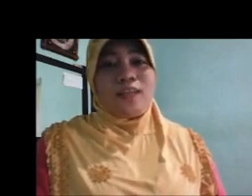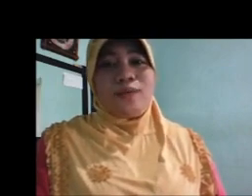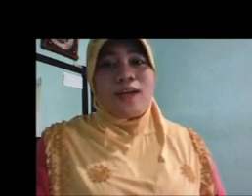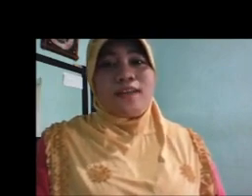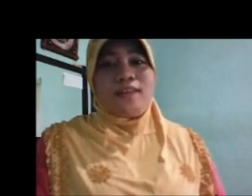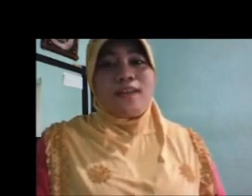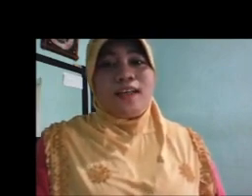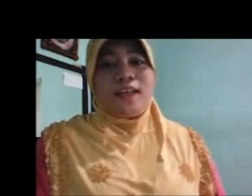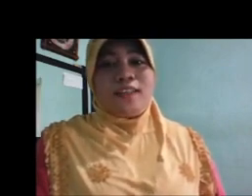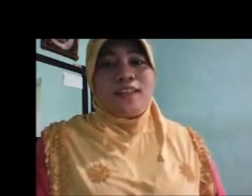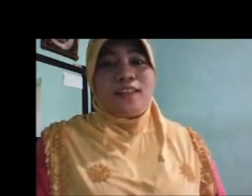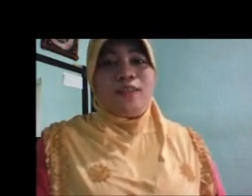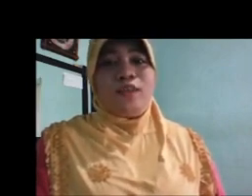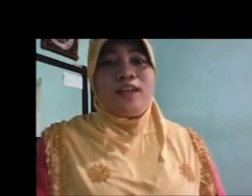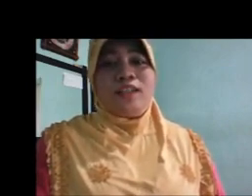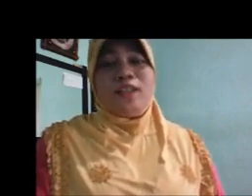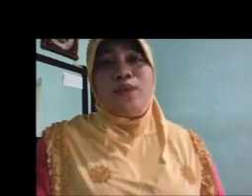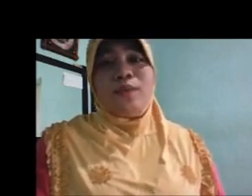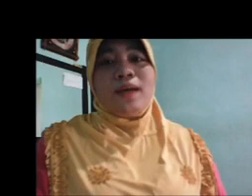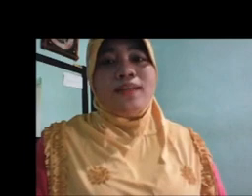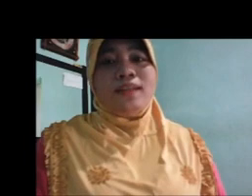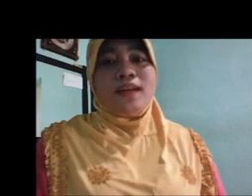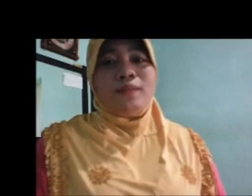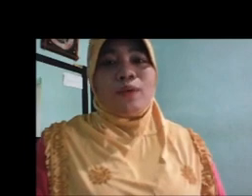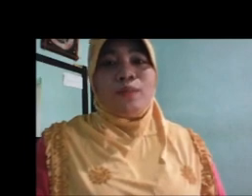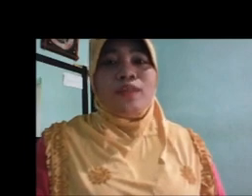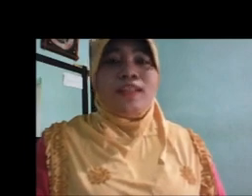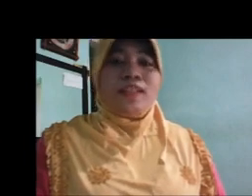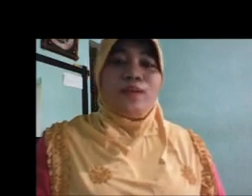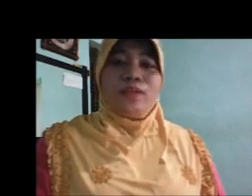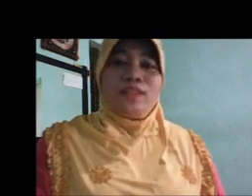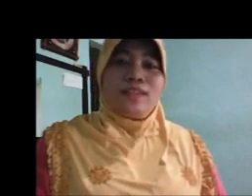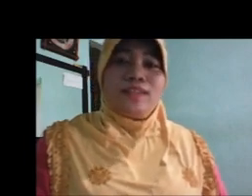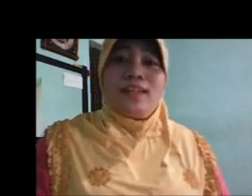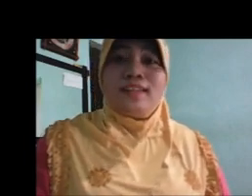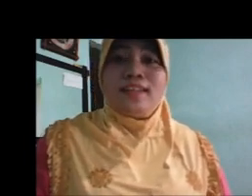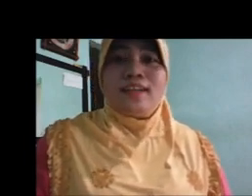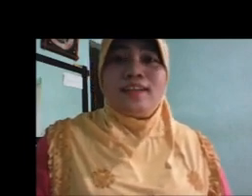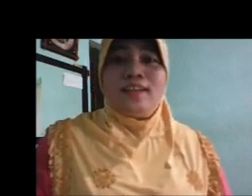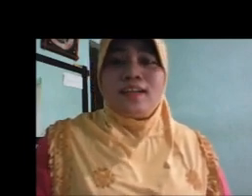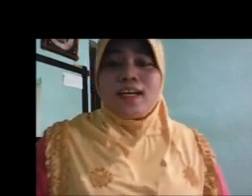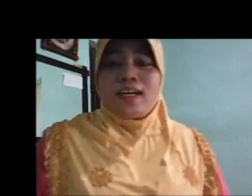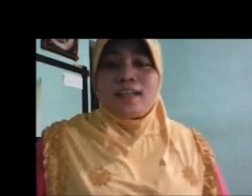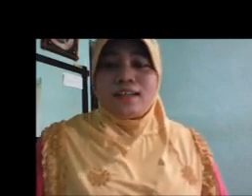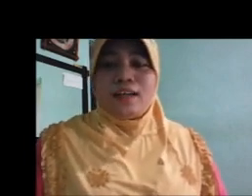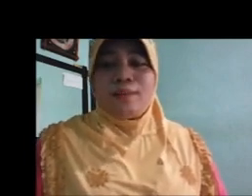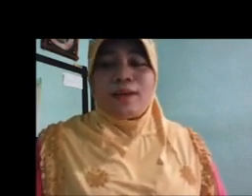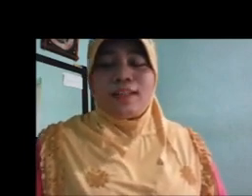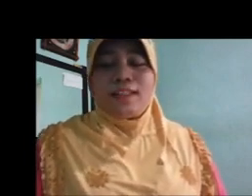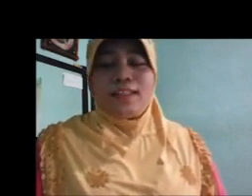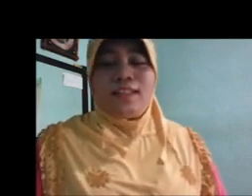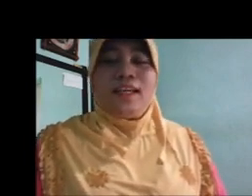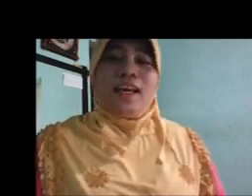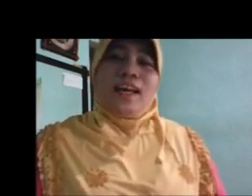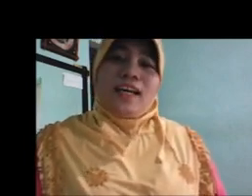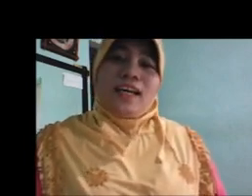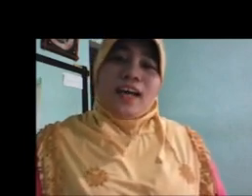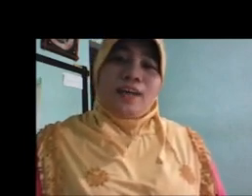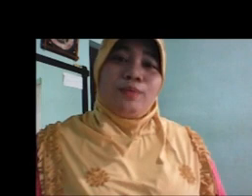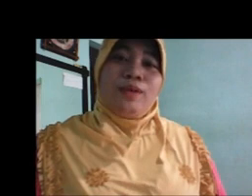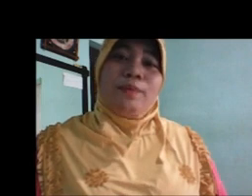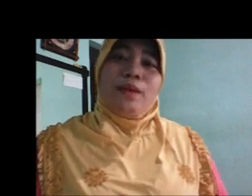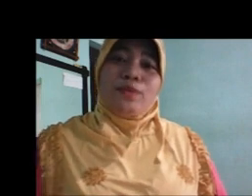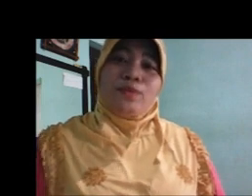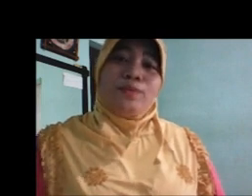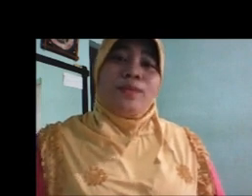akan dilakukan. Jadi mulai dari jadwal belajar maupun kegiatan rutinitas lainnya. Dalam hal ini,